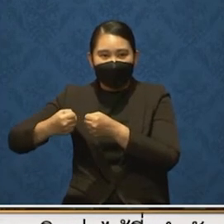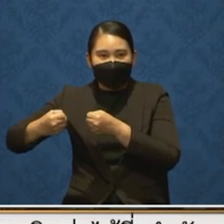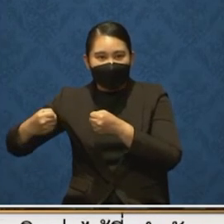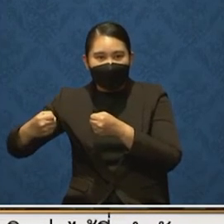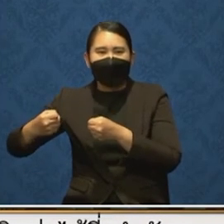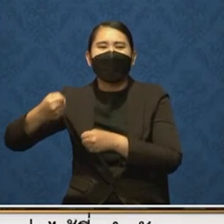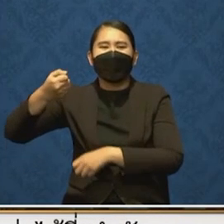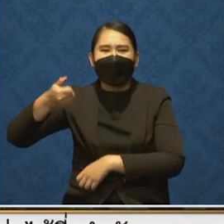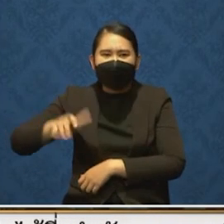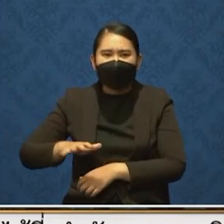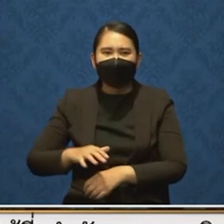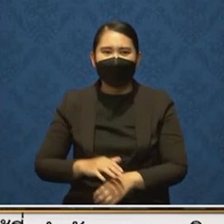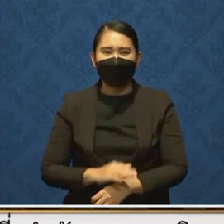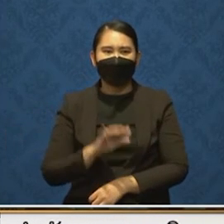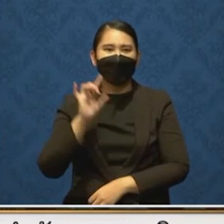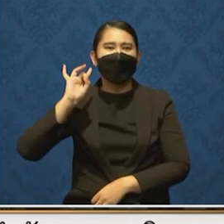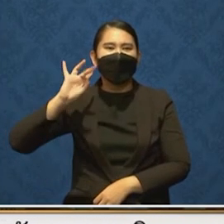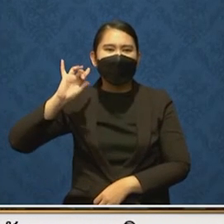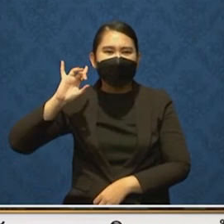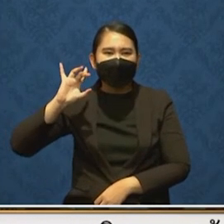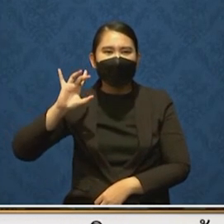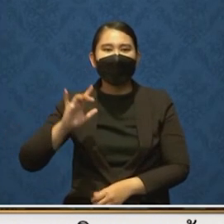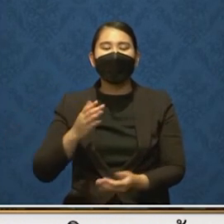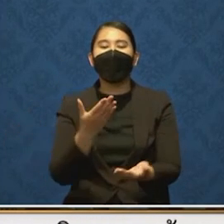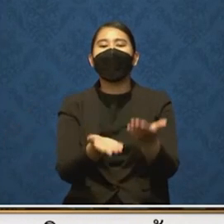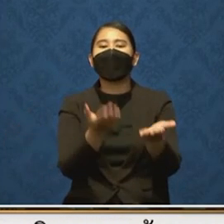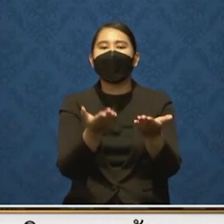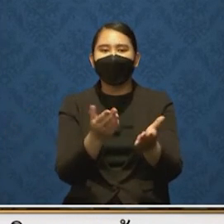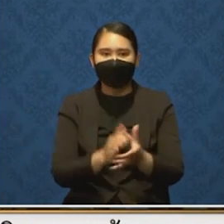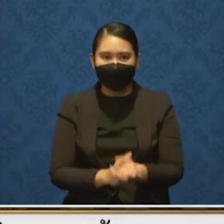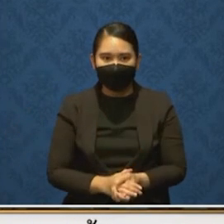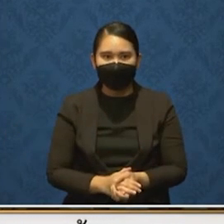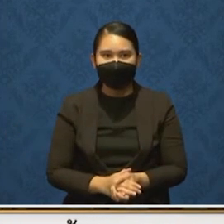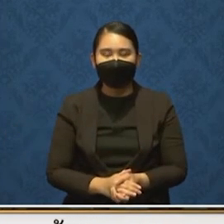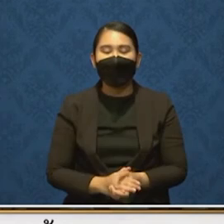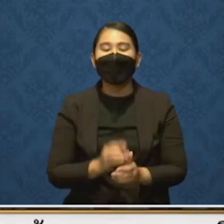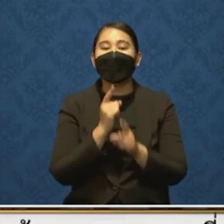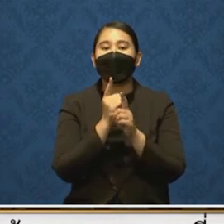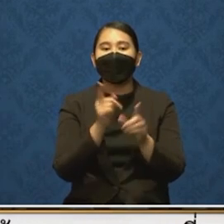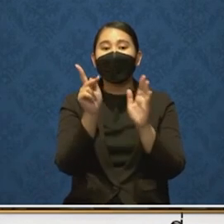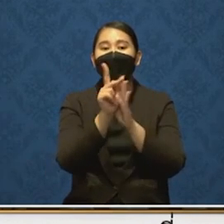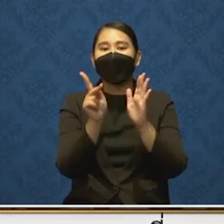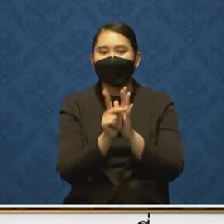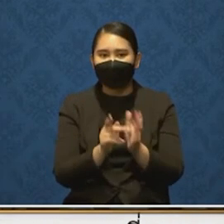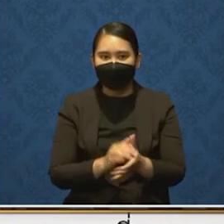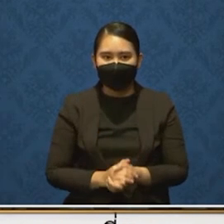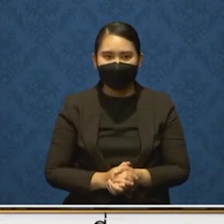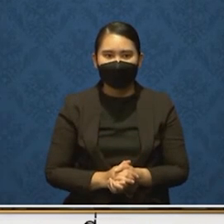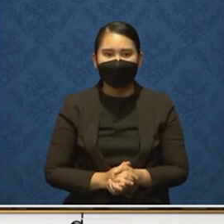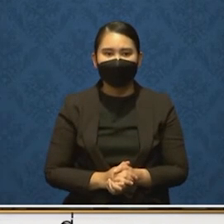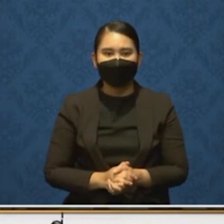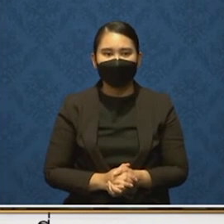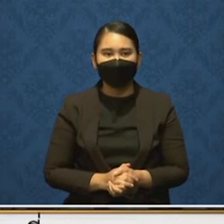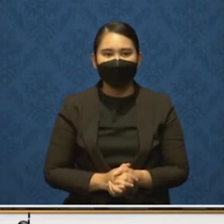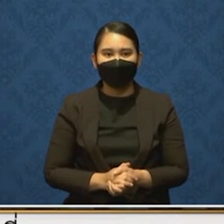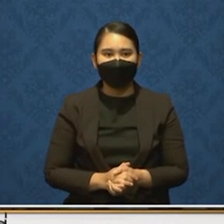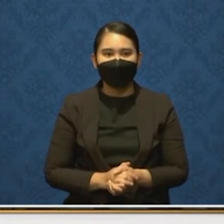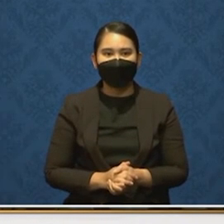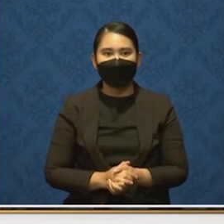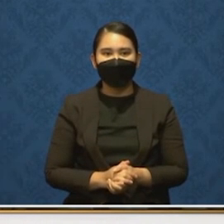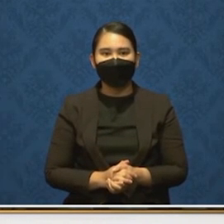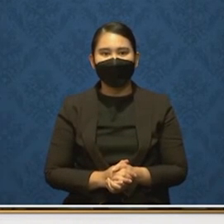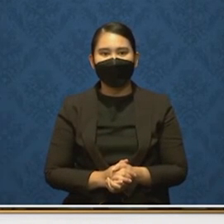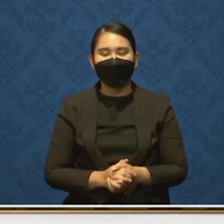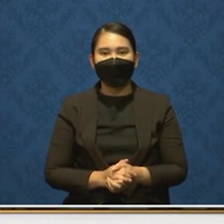นะครั ใครจะดื่อจะลั่นอะไรต่าง ก็ต้องว่ากันไปนะครับใจรยก็ตาม ใ